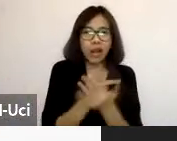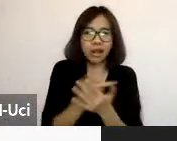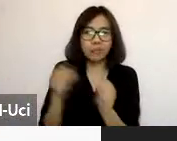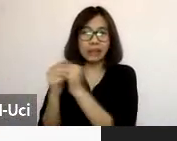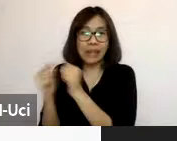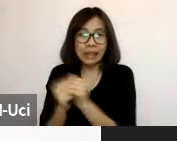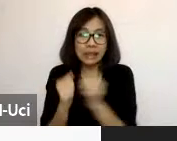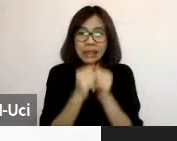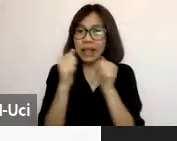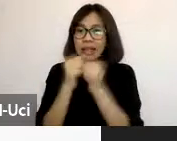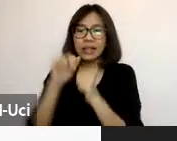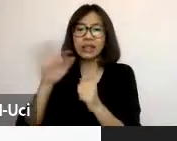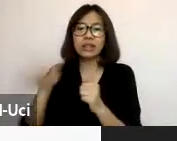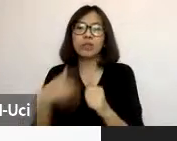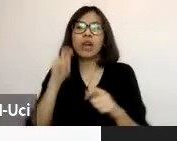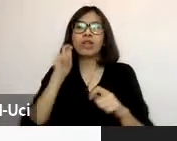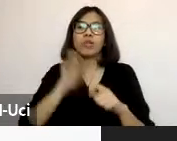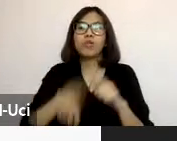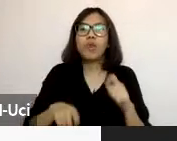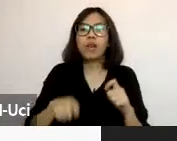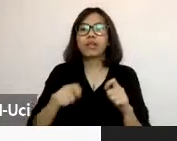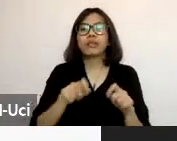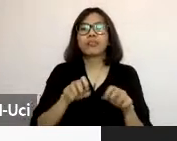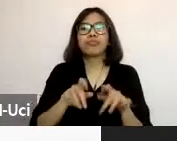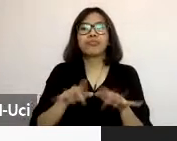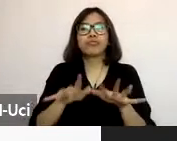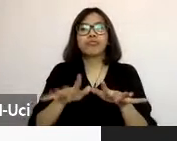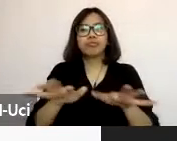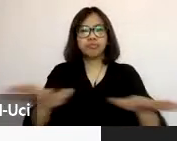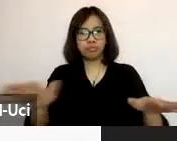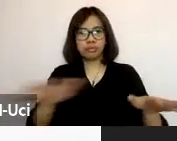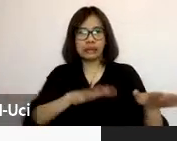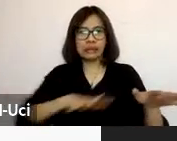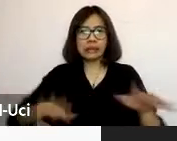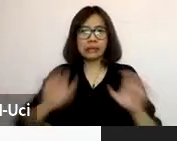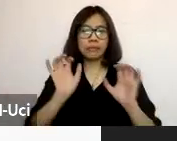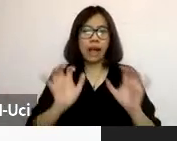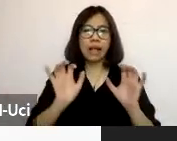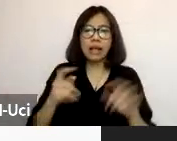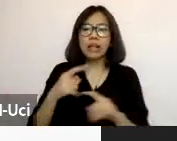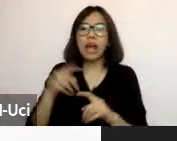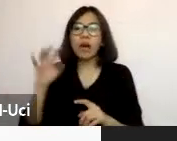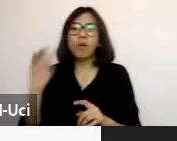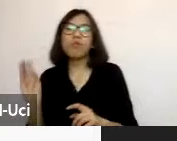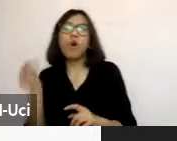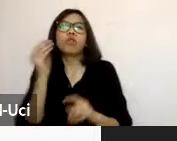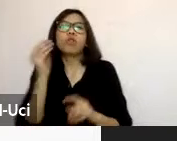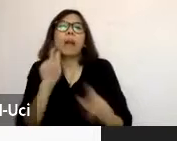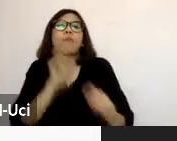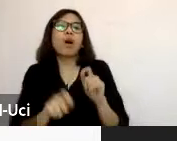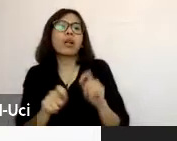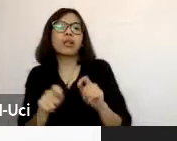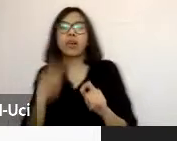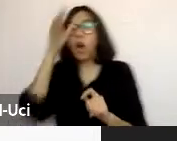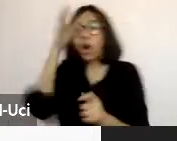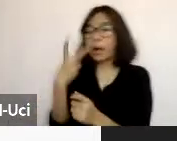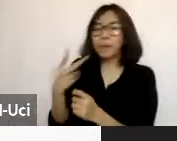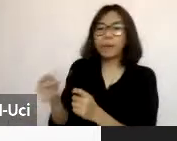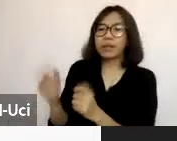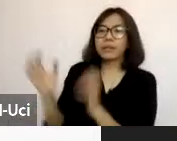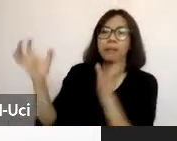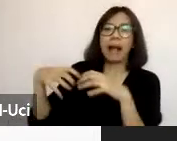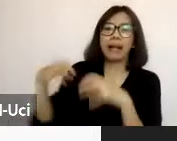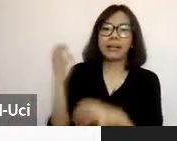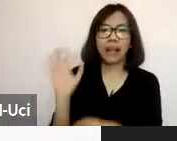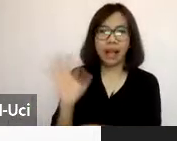dibuat secara massal dan dipersiapkan secara sepihak dengan kontrak